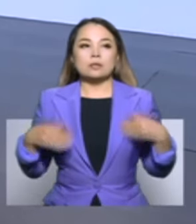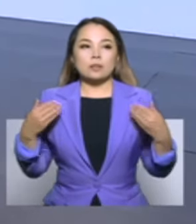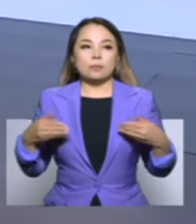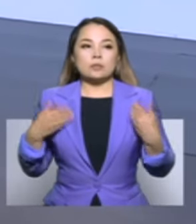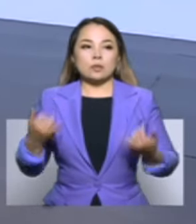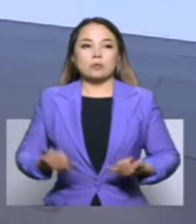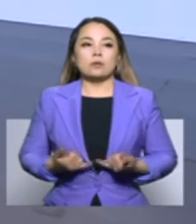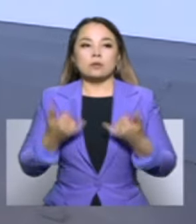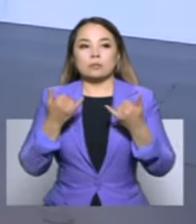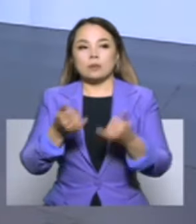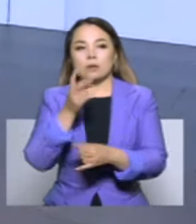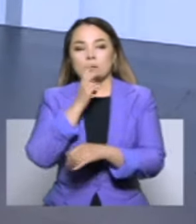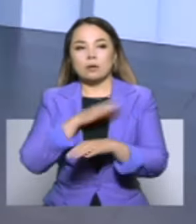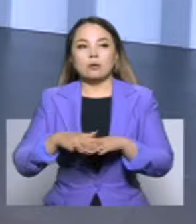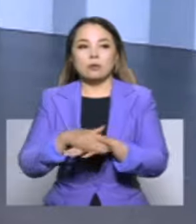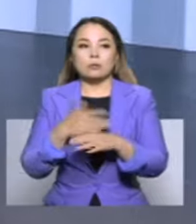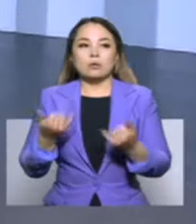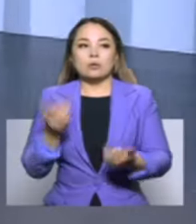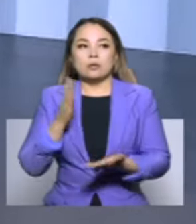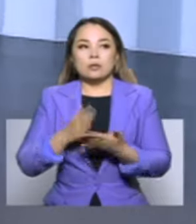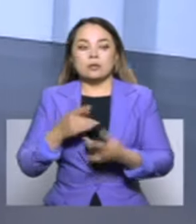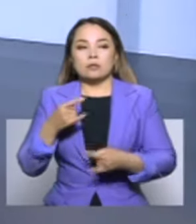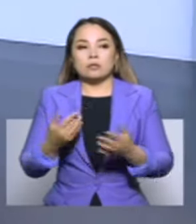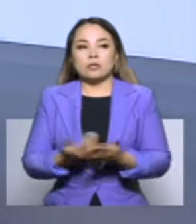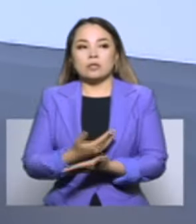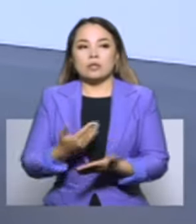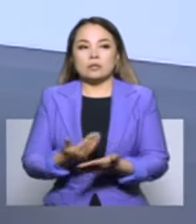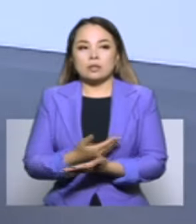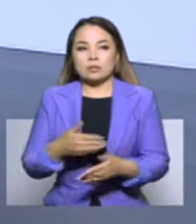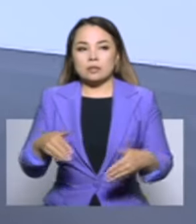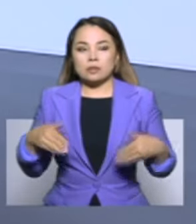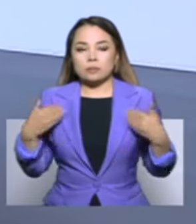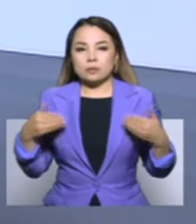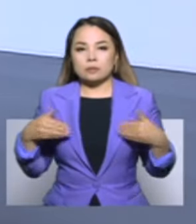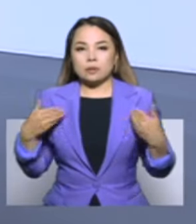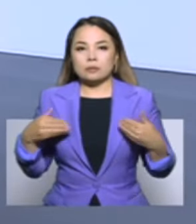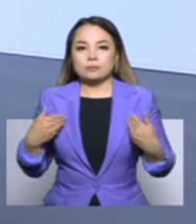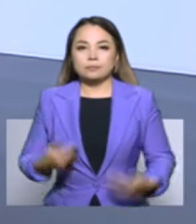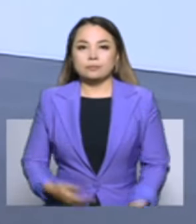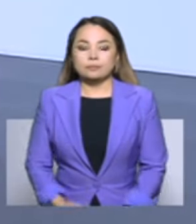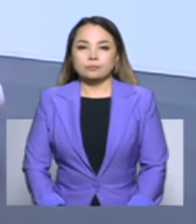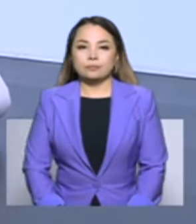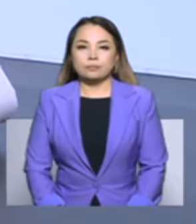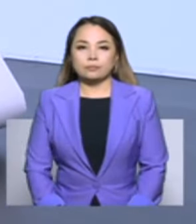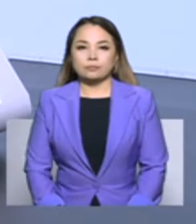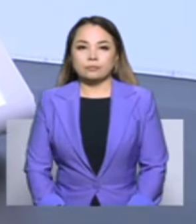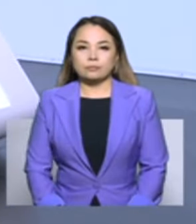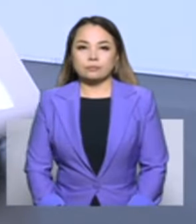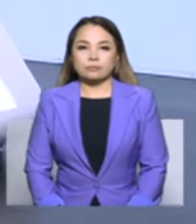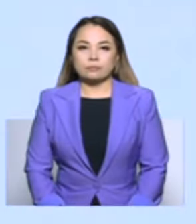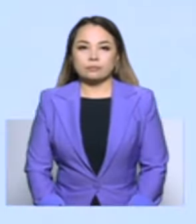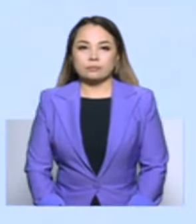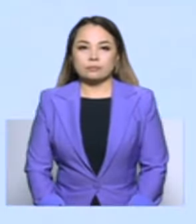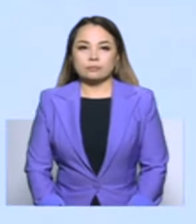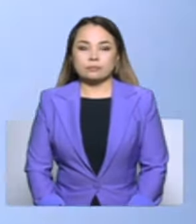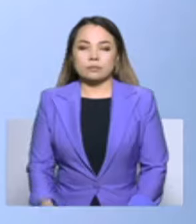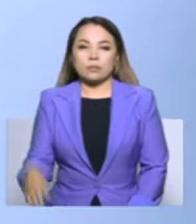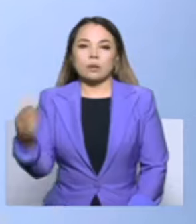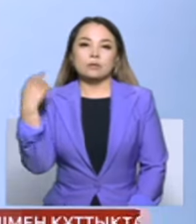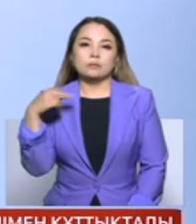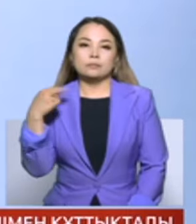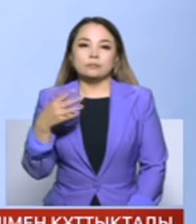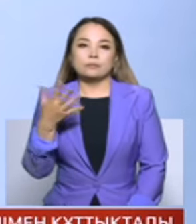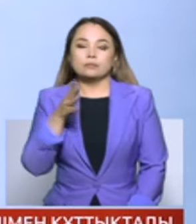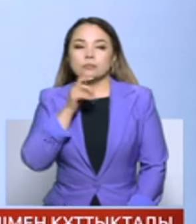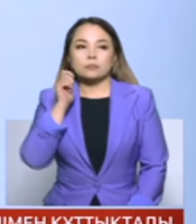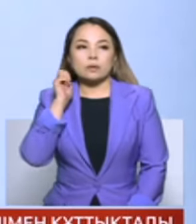Құрметті көрермен, ұлттық арнаның тікелей эфирінде ақпарат қызметі студияда Армангүл Тоқтамұрат және сурдо аудармада Шырын Жаңғабыл. Ақтөбеде